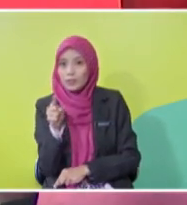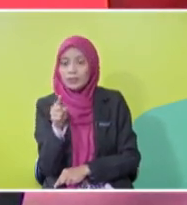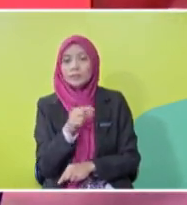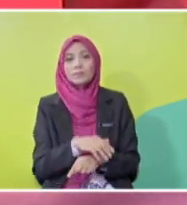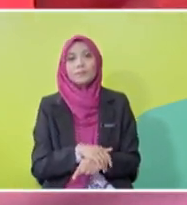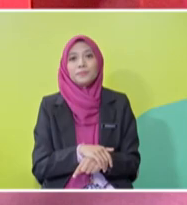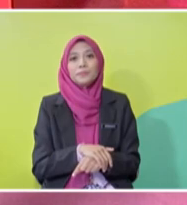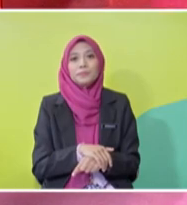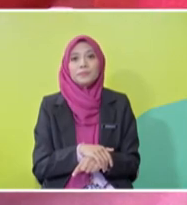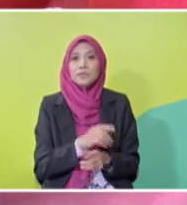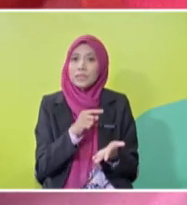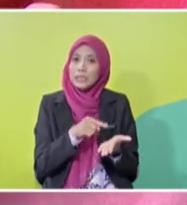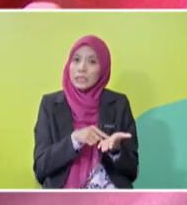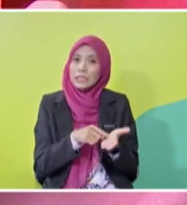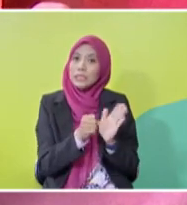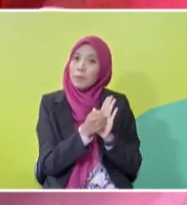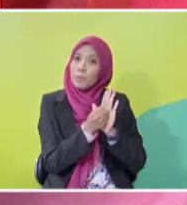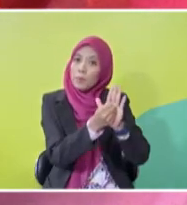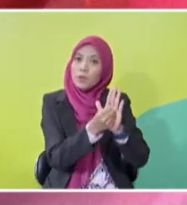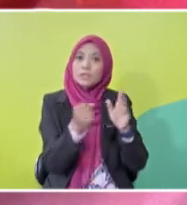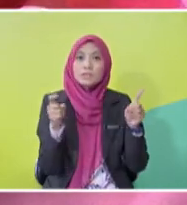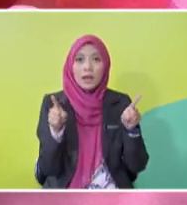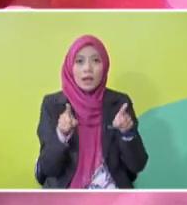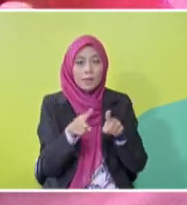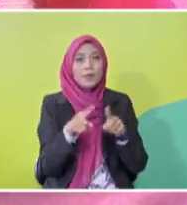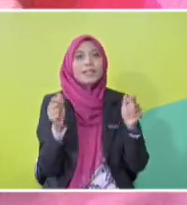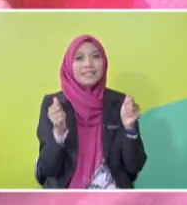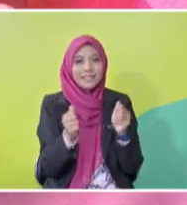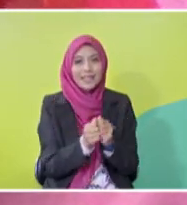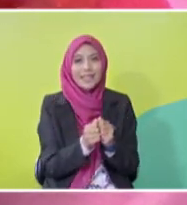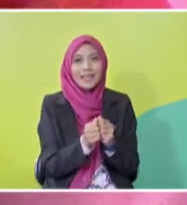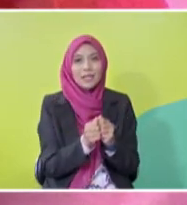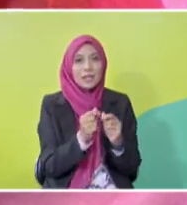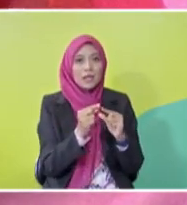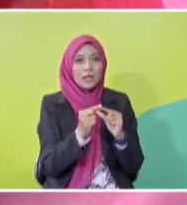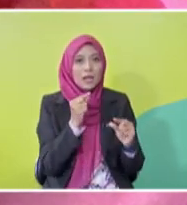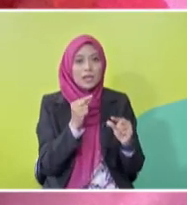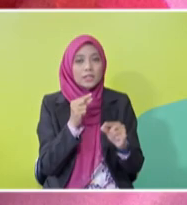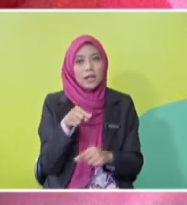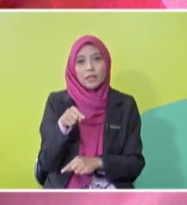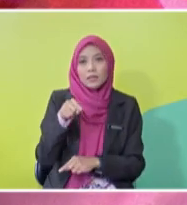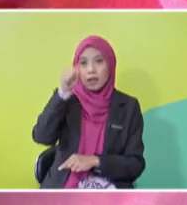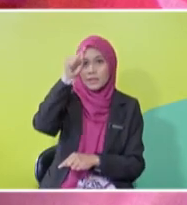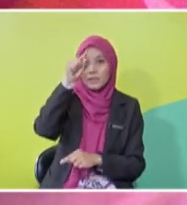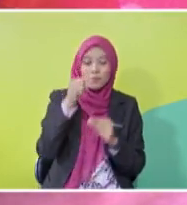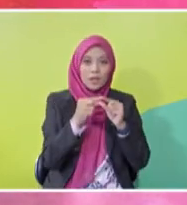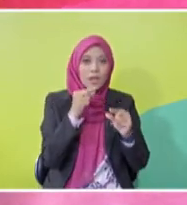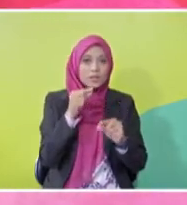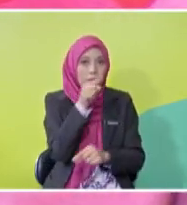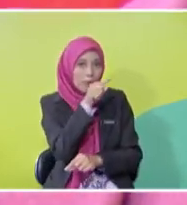ini adalah simbol sama dengan garis atas garis bawah